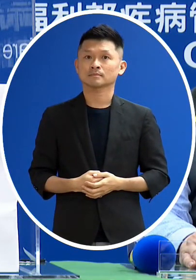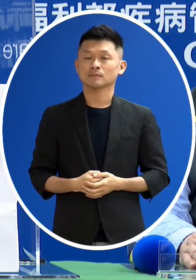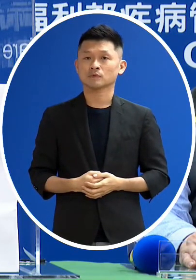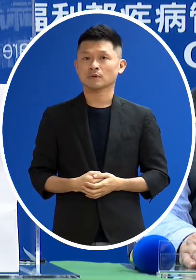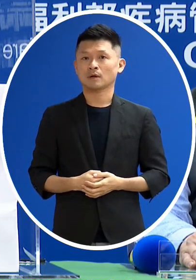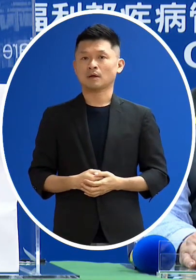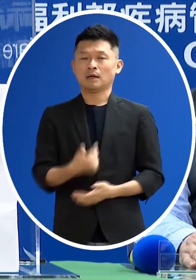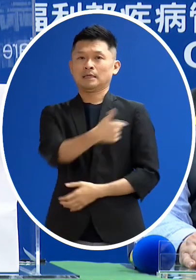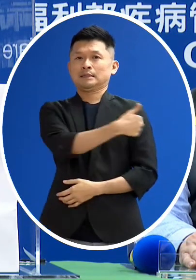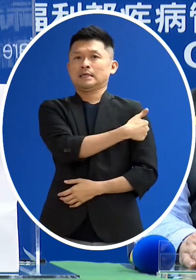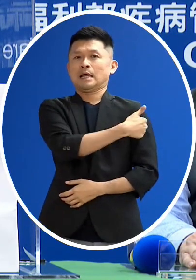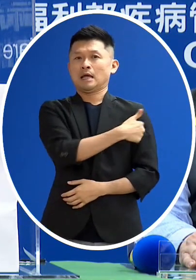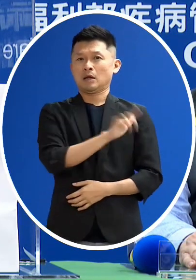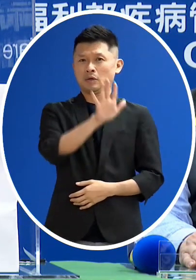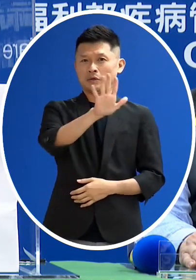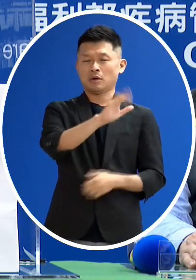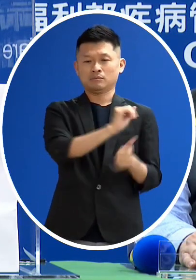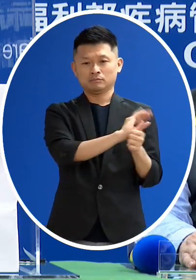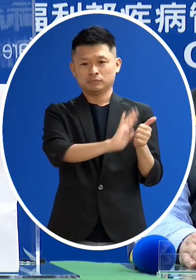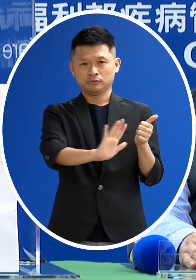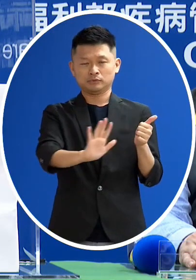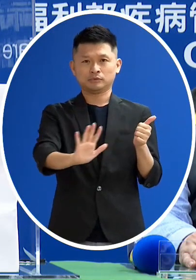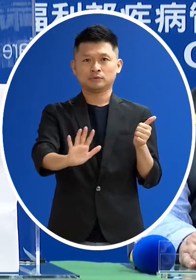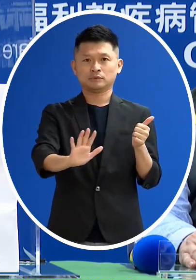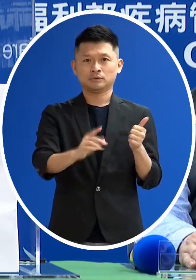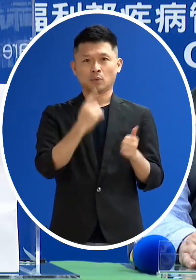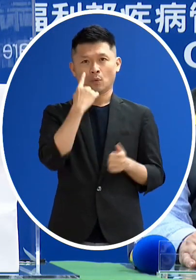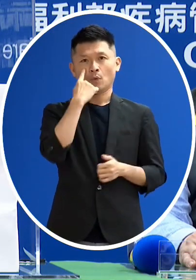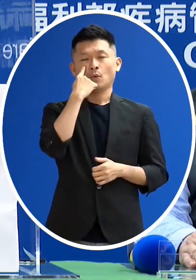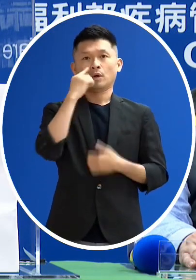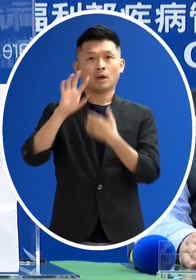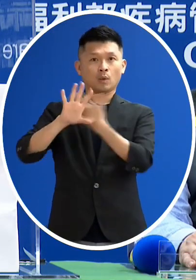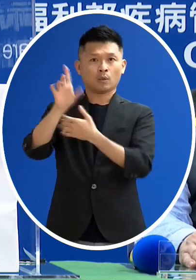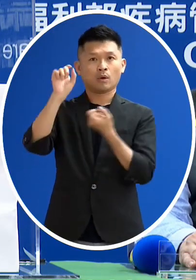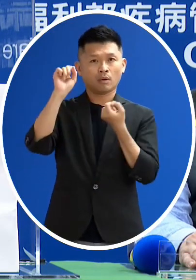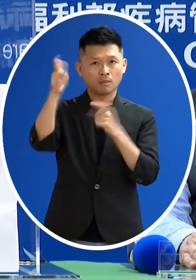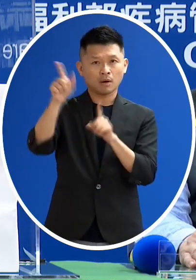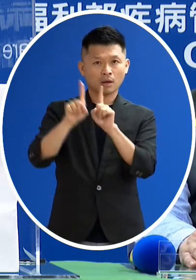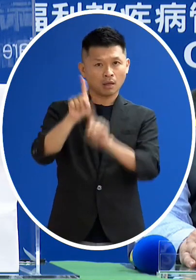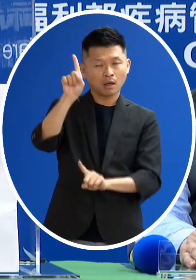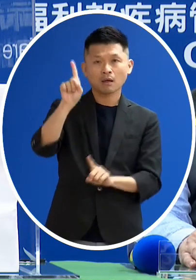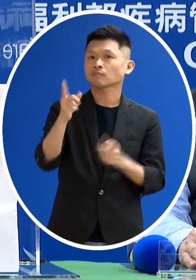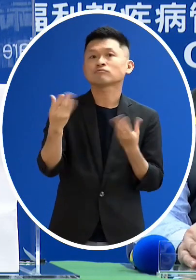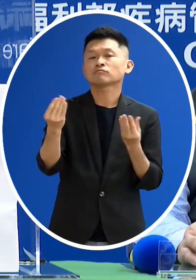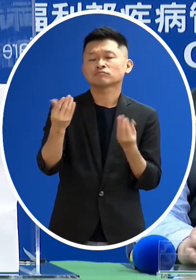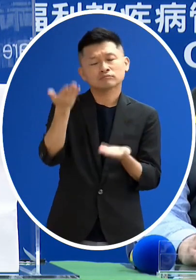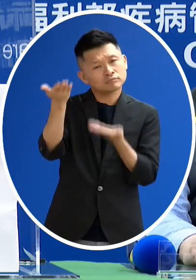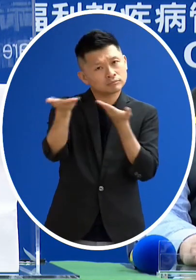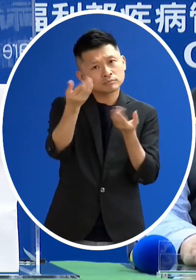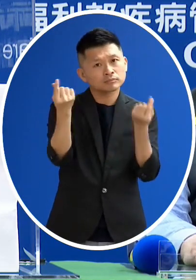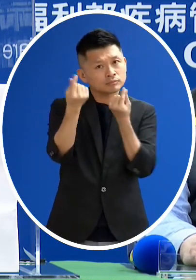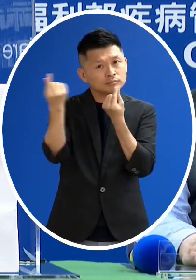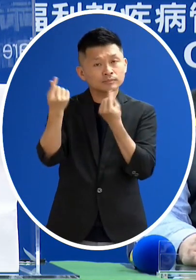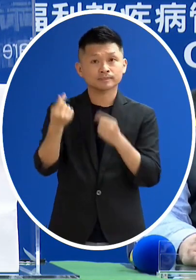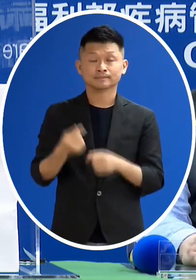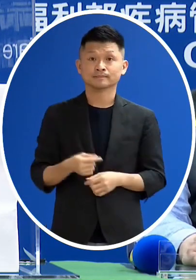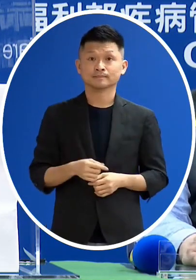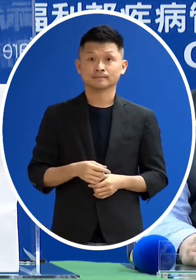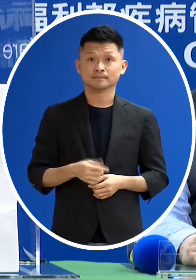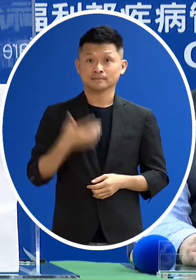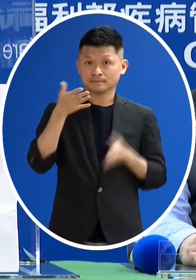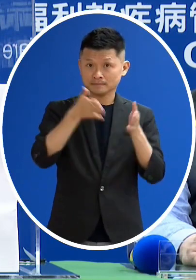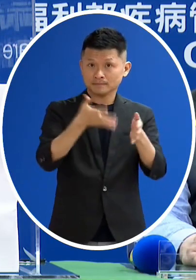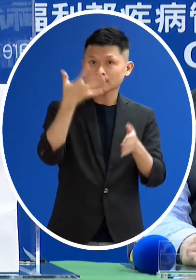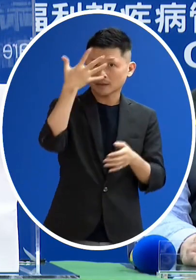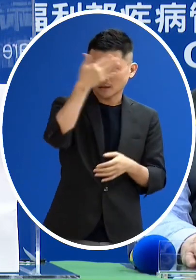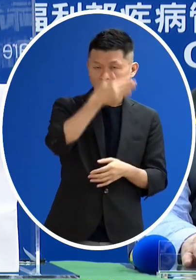是疫苗的关系而发现跟国外有很大的一个差距。那不过在老年人或者